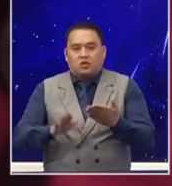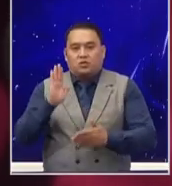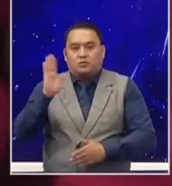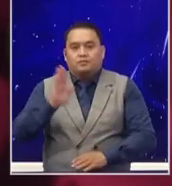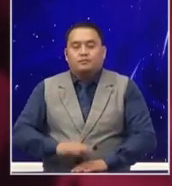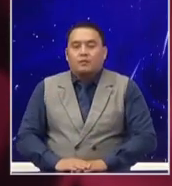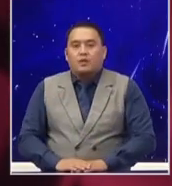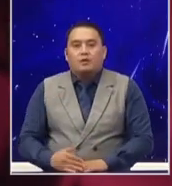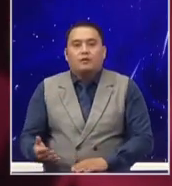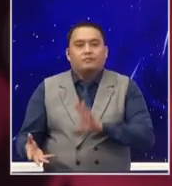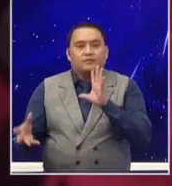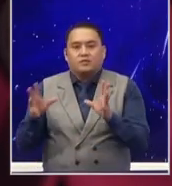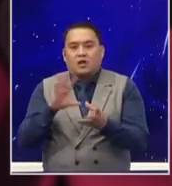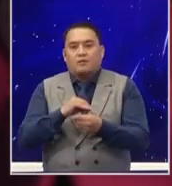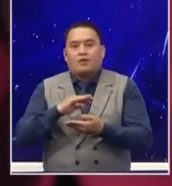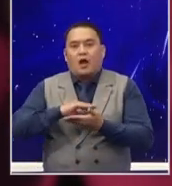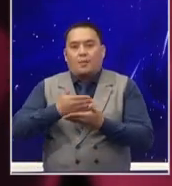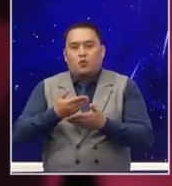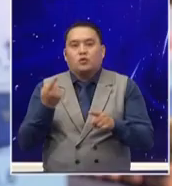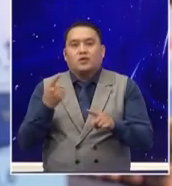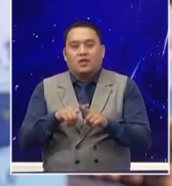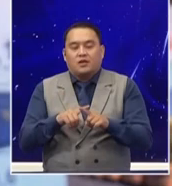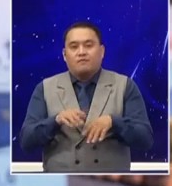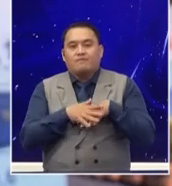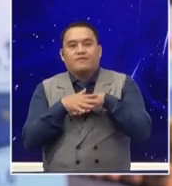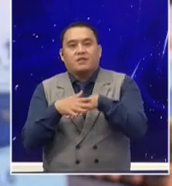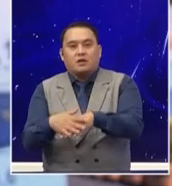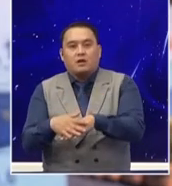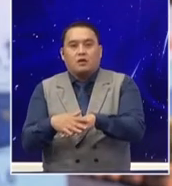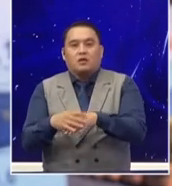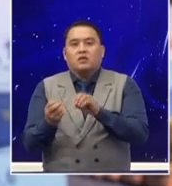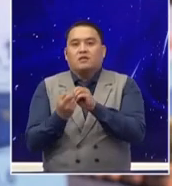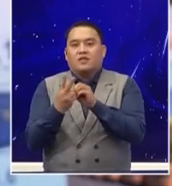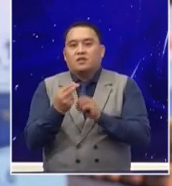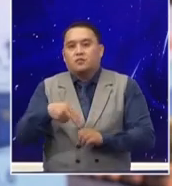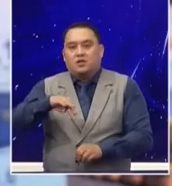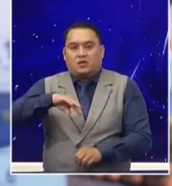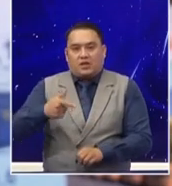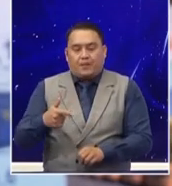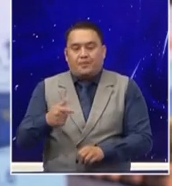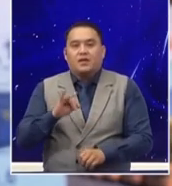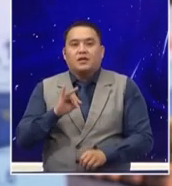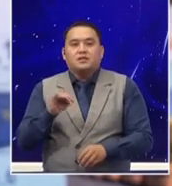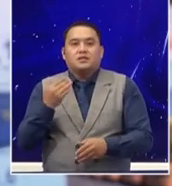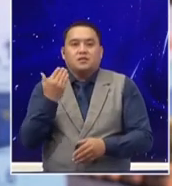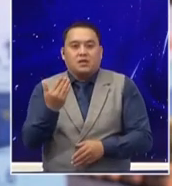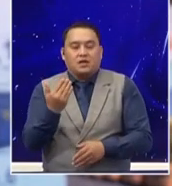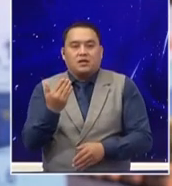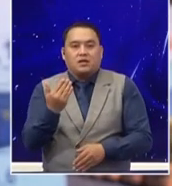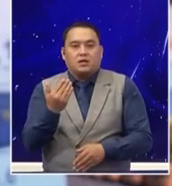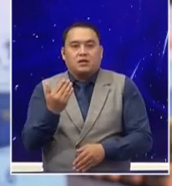В целом на компьютерной технике выделено более 12 миллиардов тенге. Из них